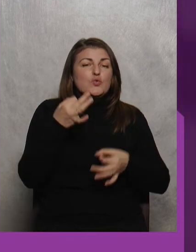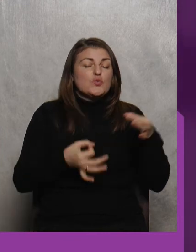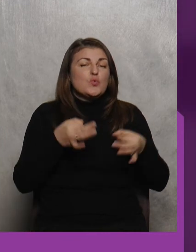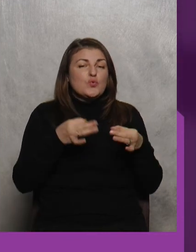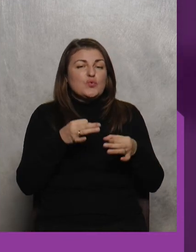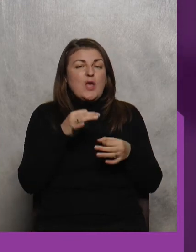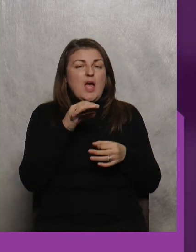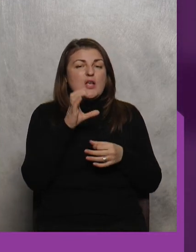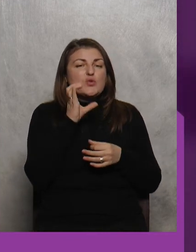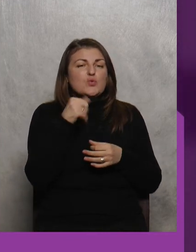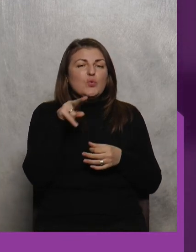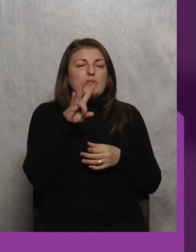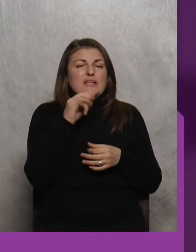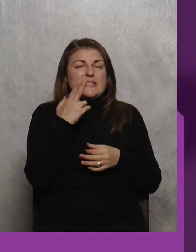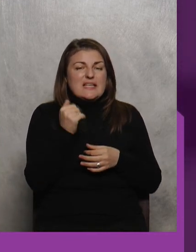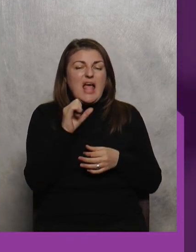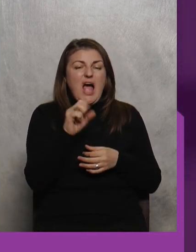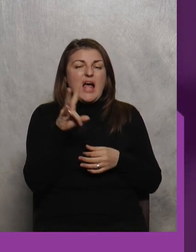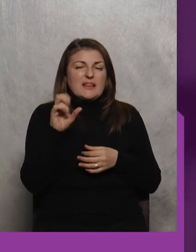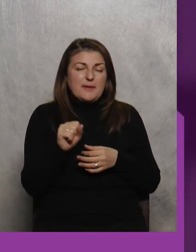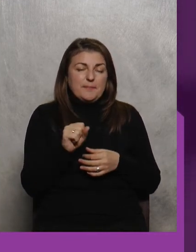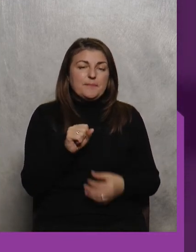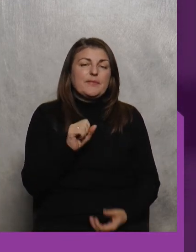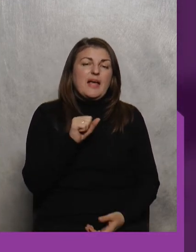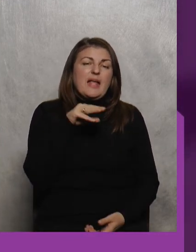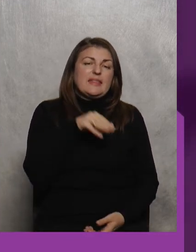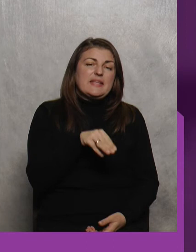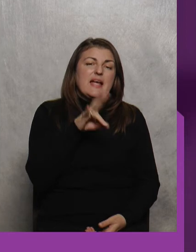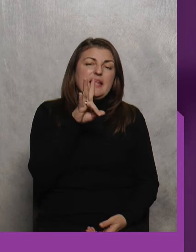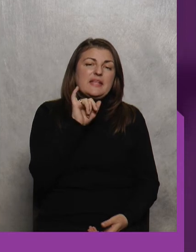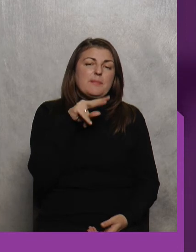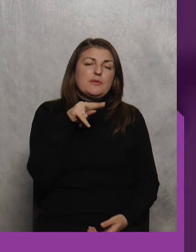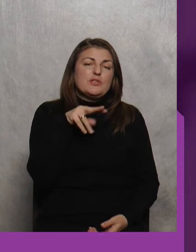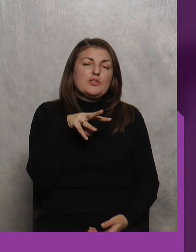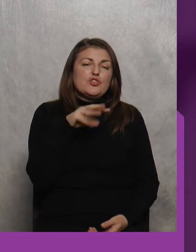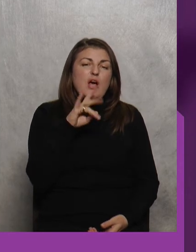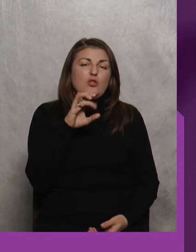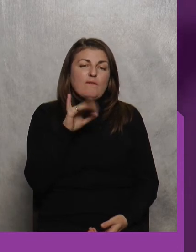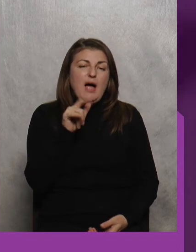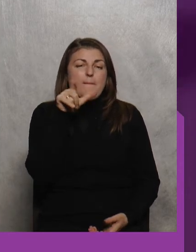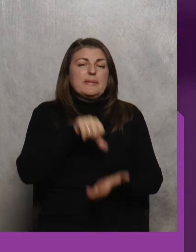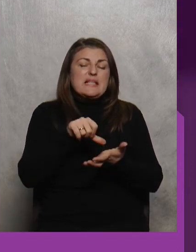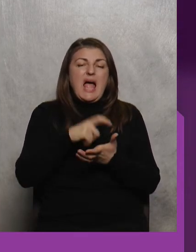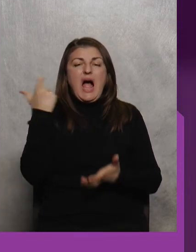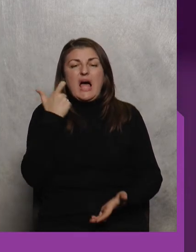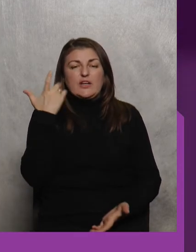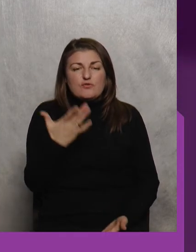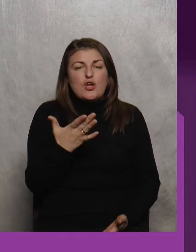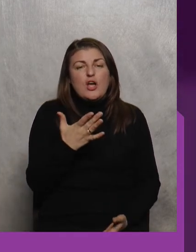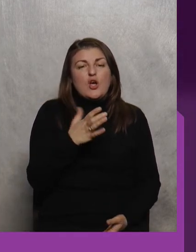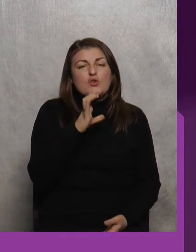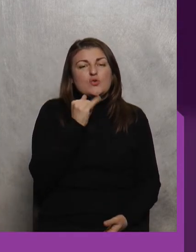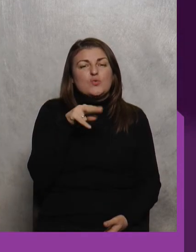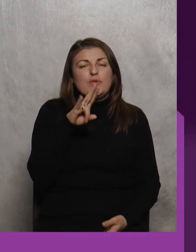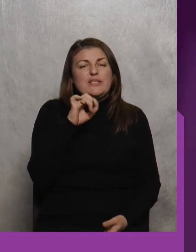Судніцину Анну. Тетяну Немчанову. І Тетяна Немчанова, представниці Харківщини. Ну,